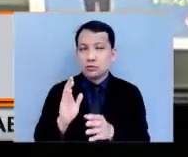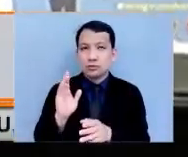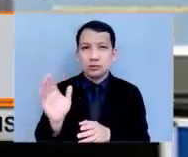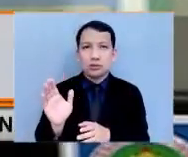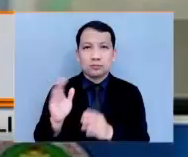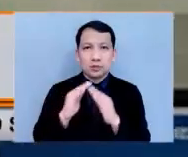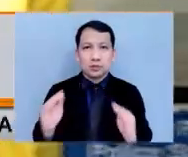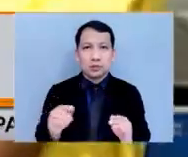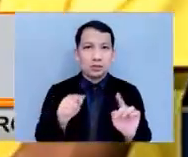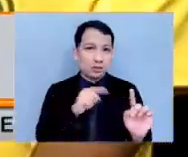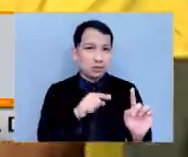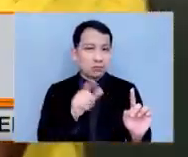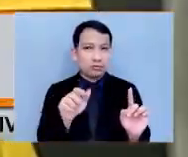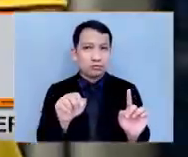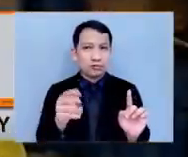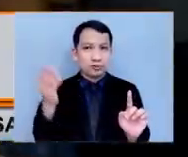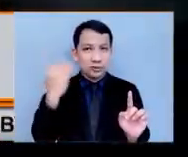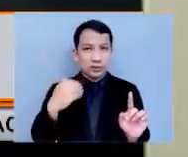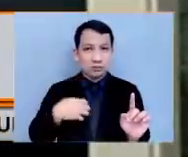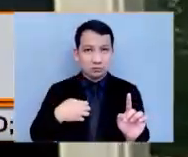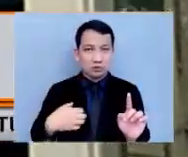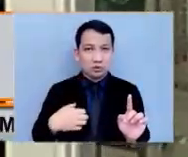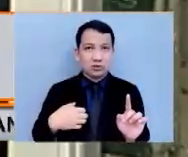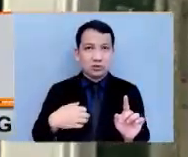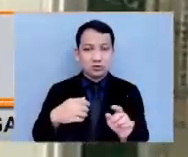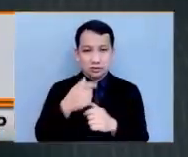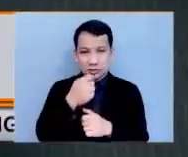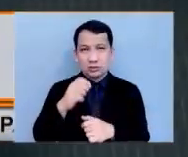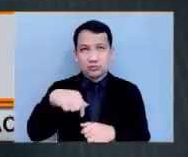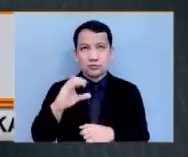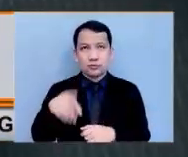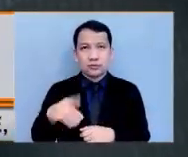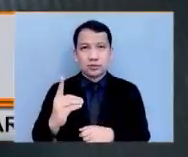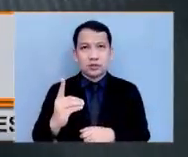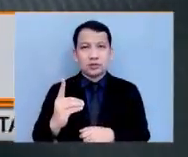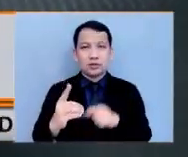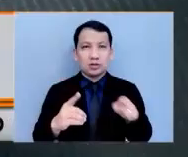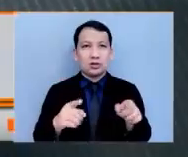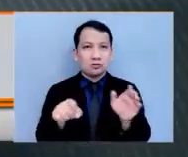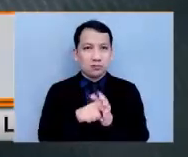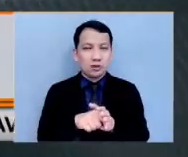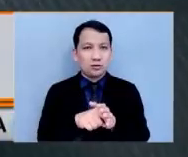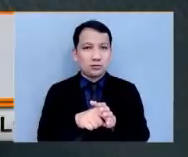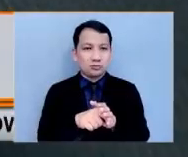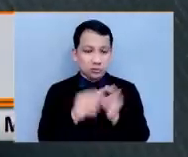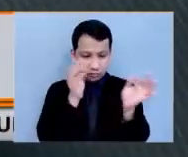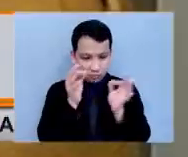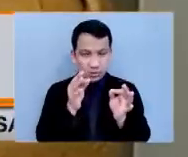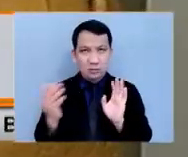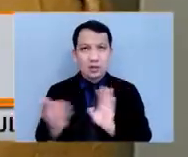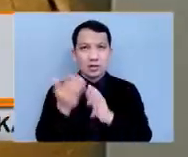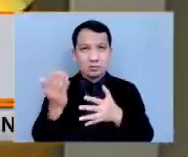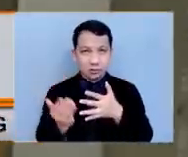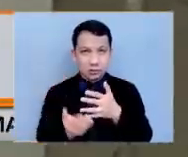nang mag-awol ang suspect na dating nakadestino sa traffic sector ng QCPD. Bukod sa ilegal na droga, naharap na rin siya sa iba't ibang